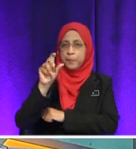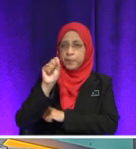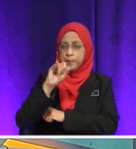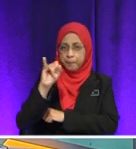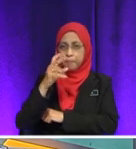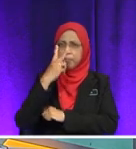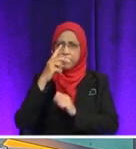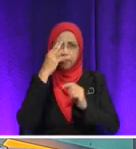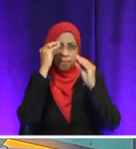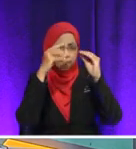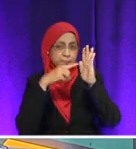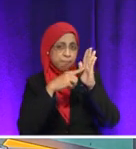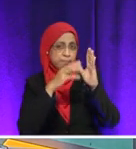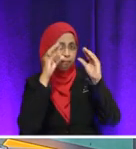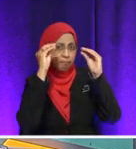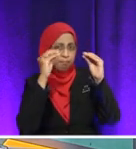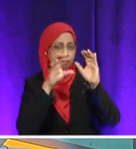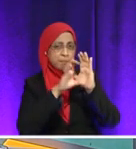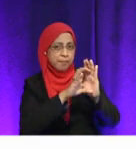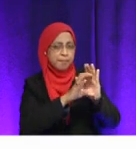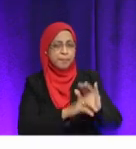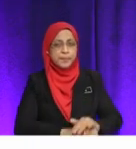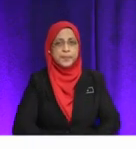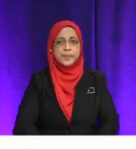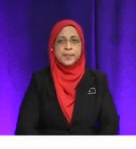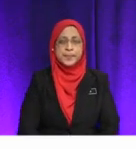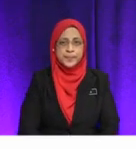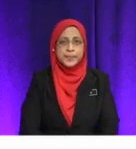Tapi beliau pasti menegak dia pun menegak tulisannya